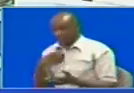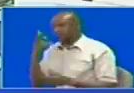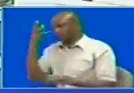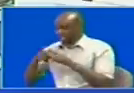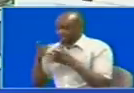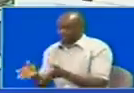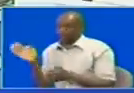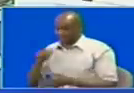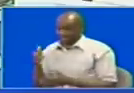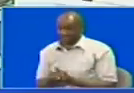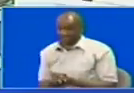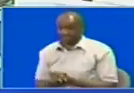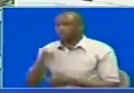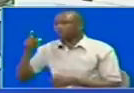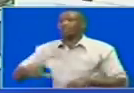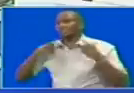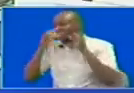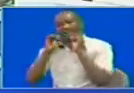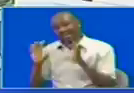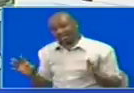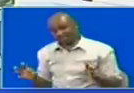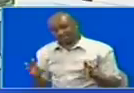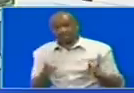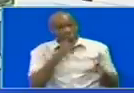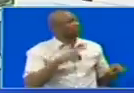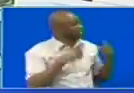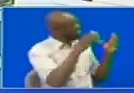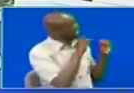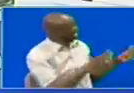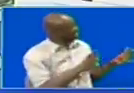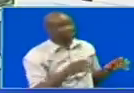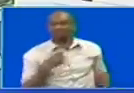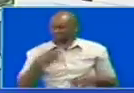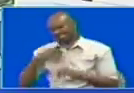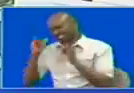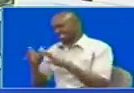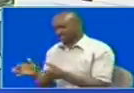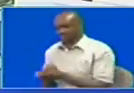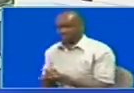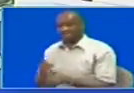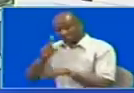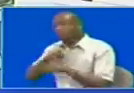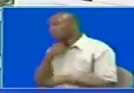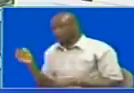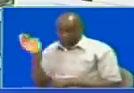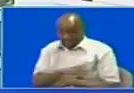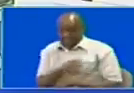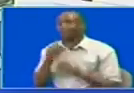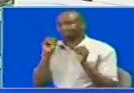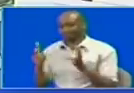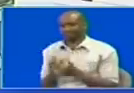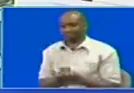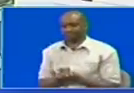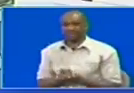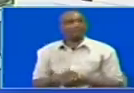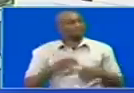4. Ah, hukupata citizenship. Watu wengi uko na green card. Sasa wakati wote tu ukitaka unarudi huko.